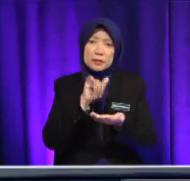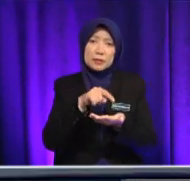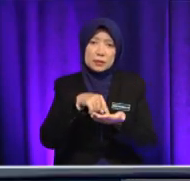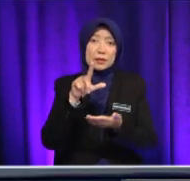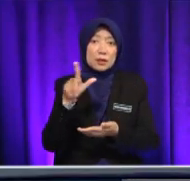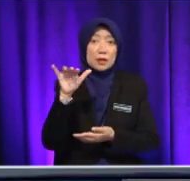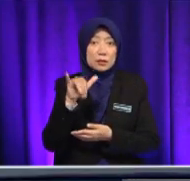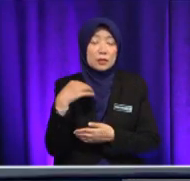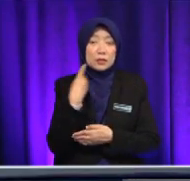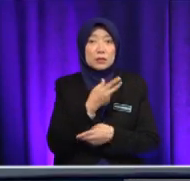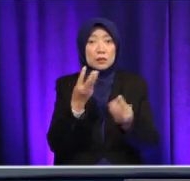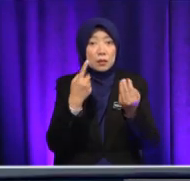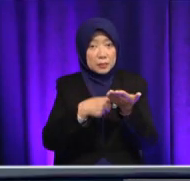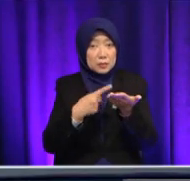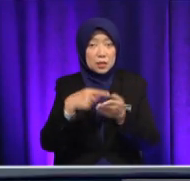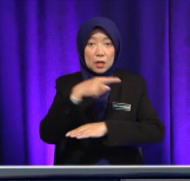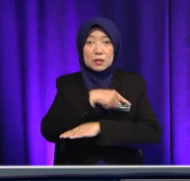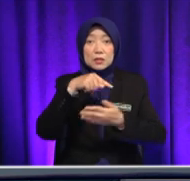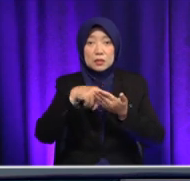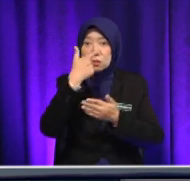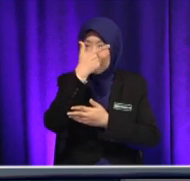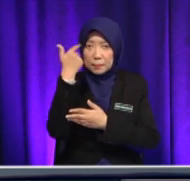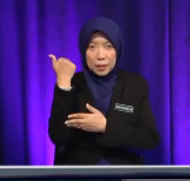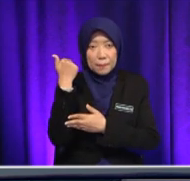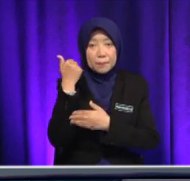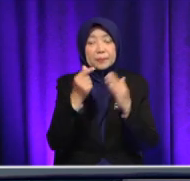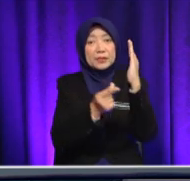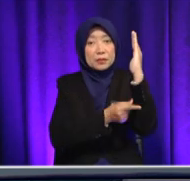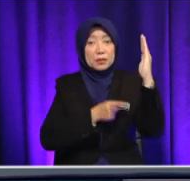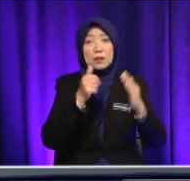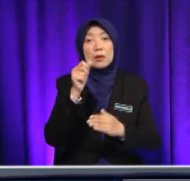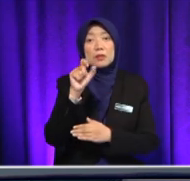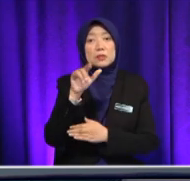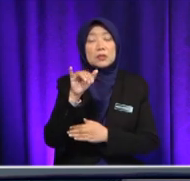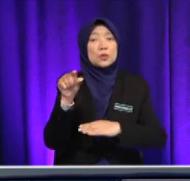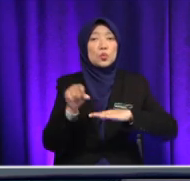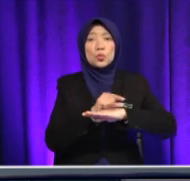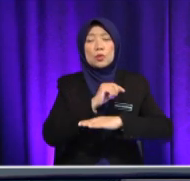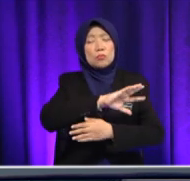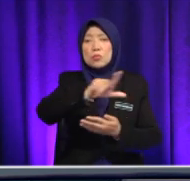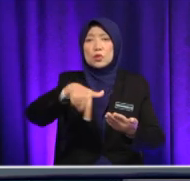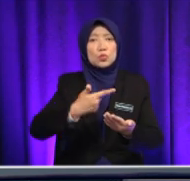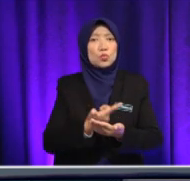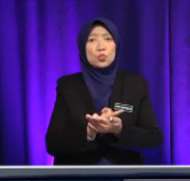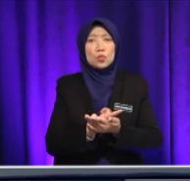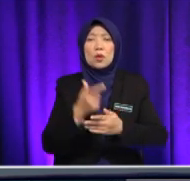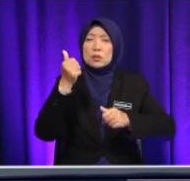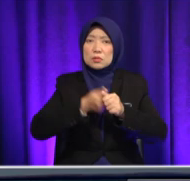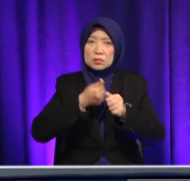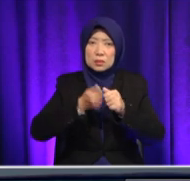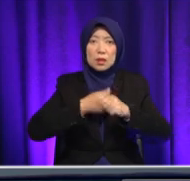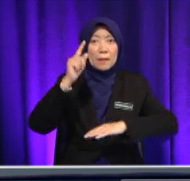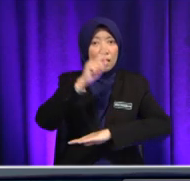ini sebabnya getah asli ini adalah merupakan penggunaan kita secara menyeluruh. Setiap hari